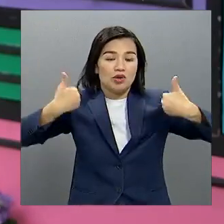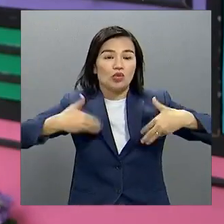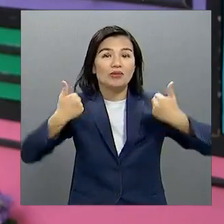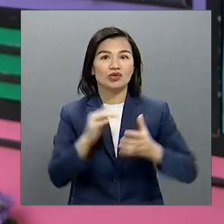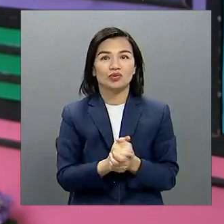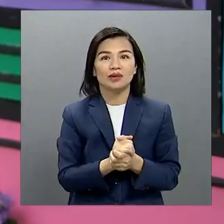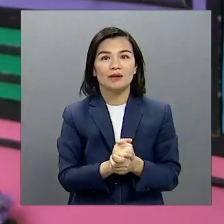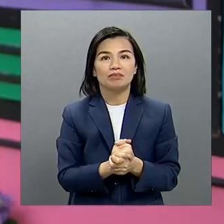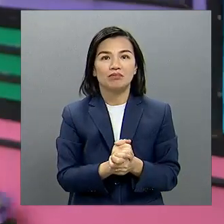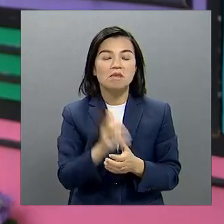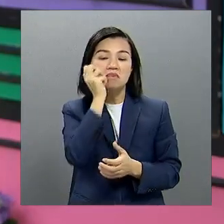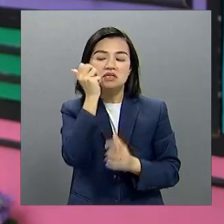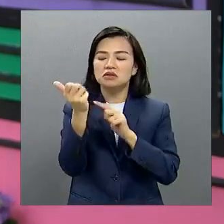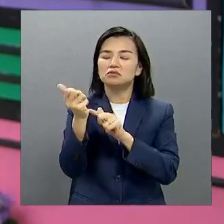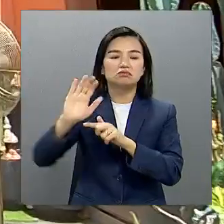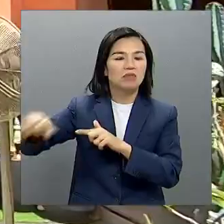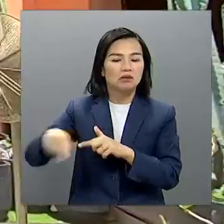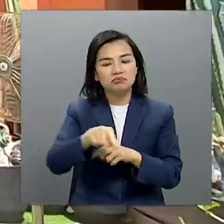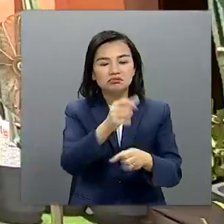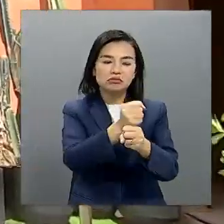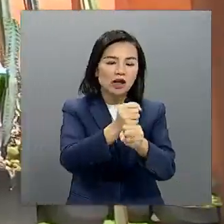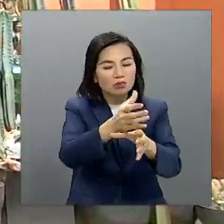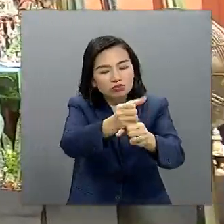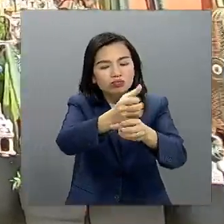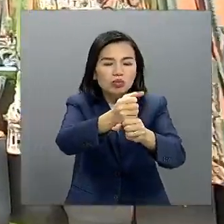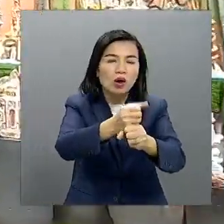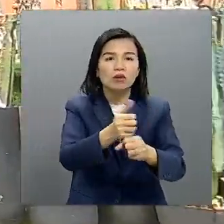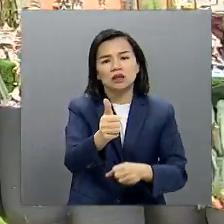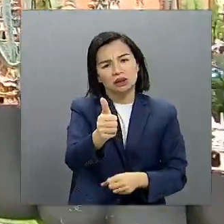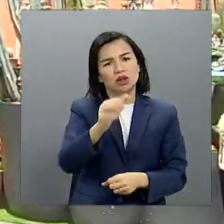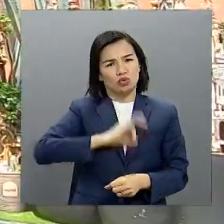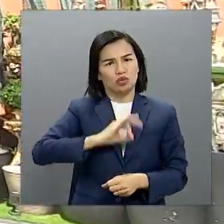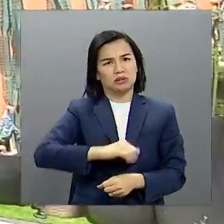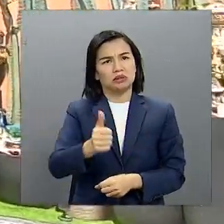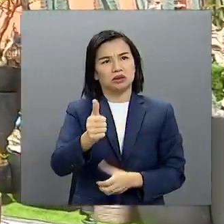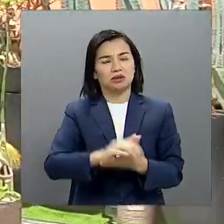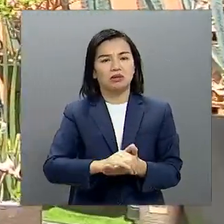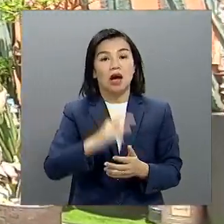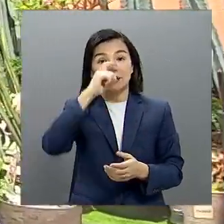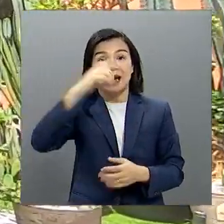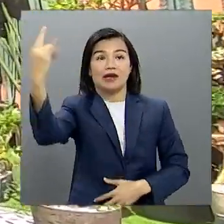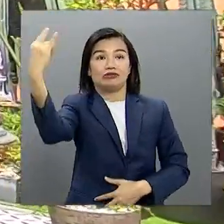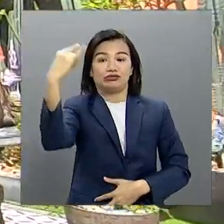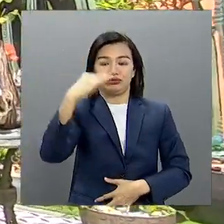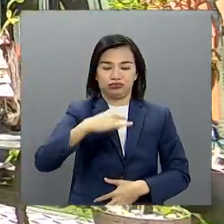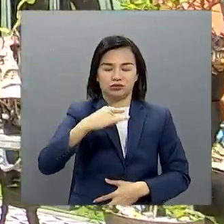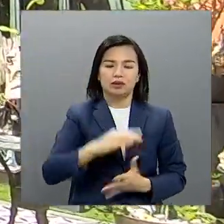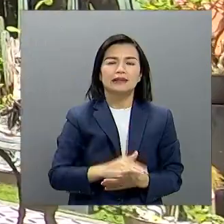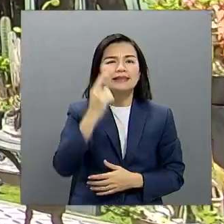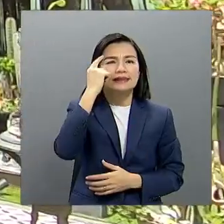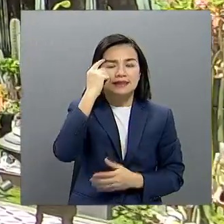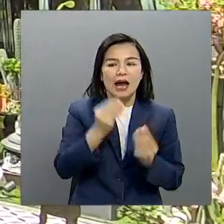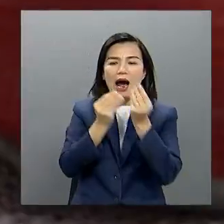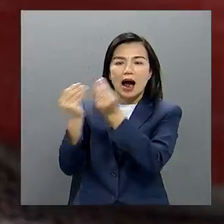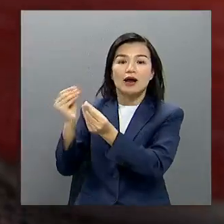ยแล้วก็เลยดีจังเลยอ่ะพอกลับมาถึงเมืองไทยก็ปิ๊งไอเดียขึ้นมาว่างานเนี้ยน่าจะเหมาะกับคุณพ่อคุณแม่แน่เลยเพราะว่